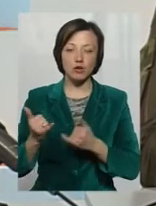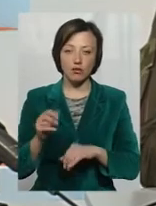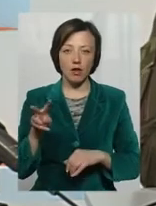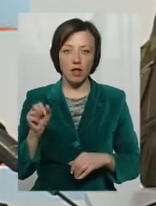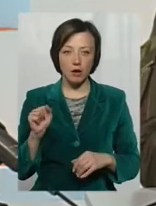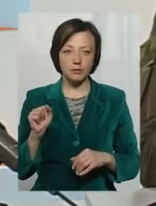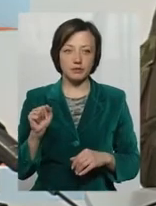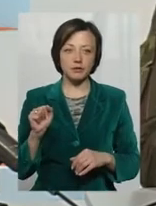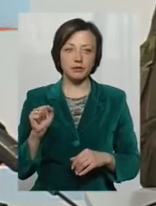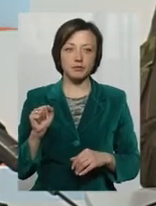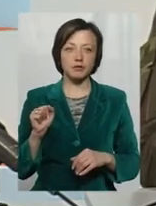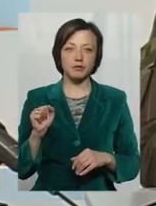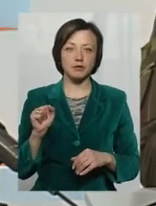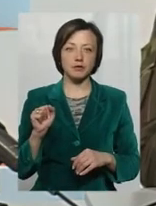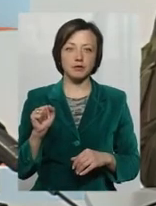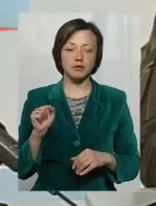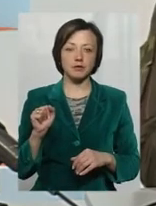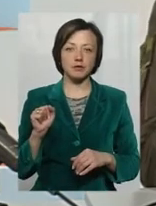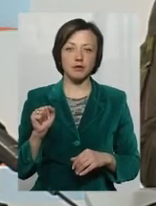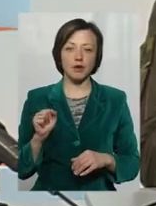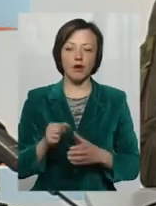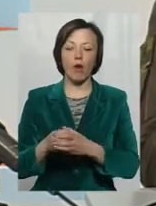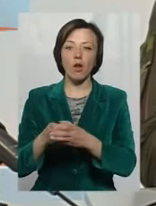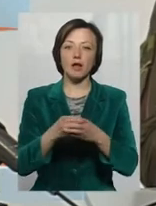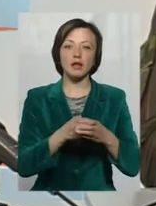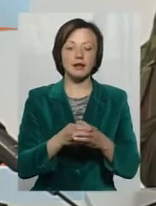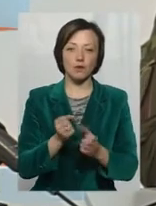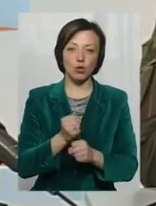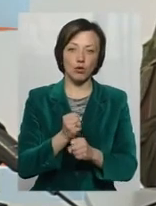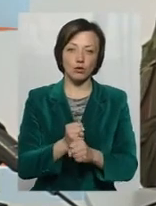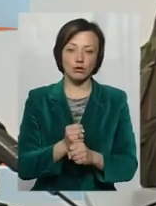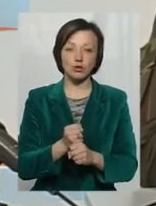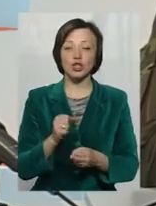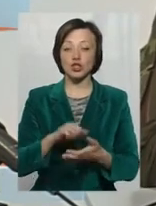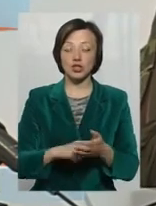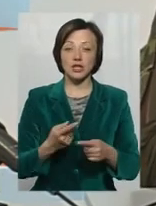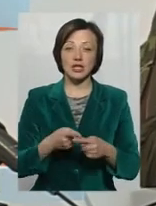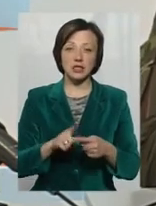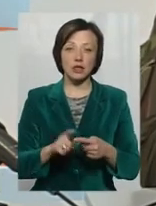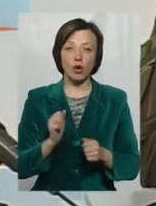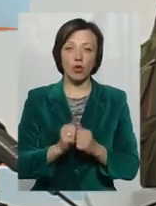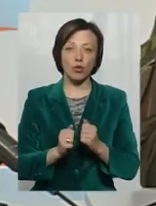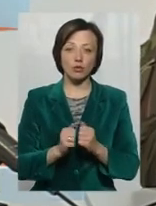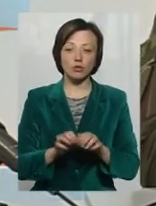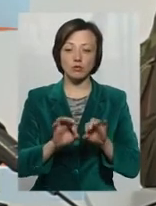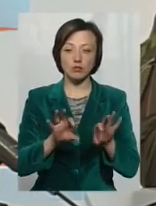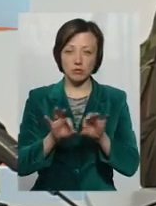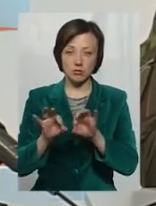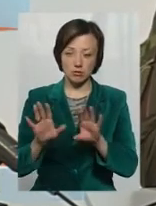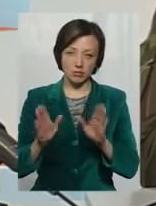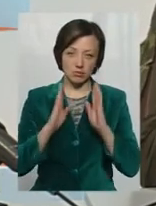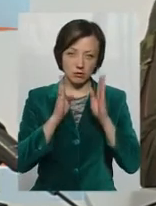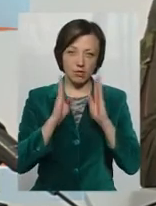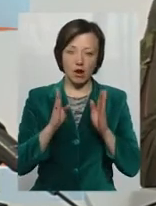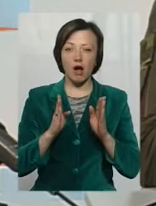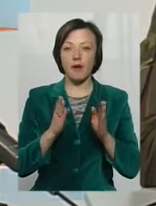забезпечувала, будемо говорити, колективну роботу. Через це кожному ми все розповімо. Ну, бажано, щоб до